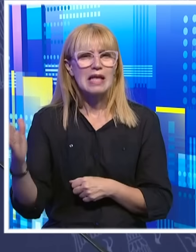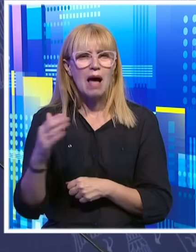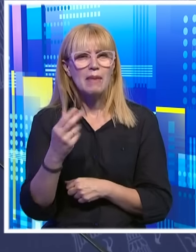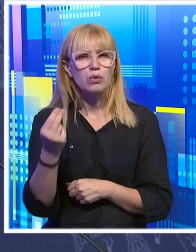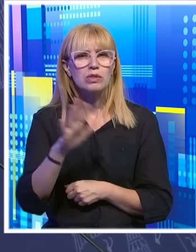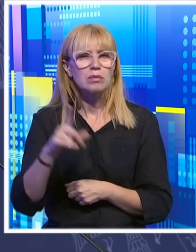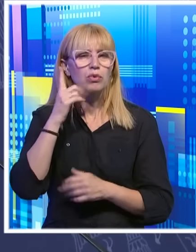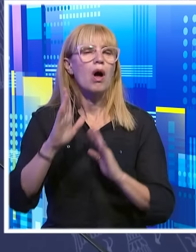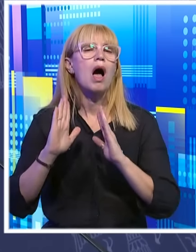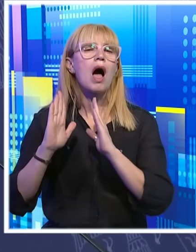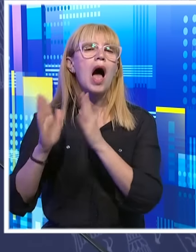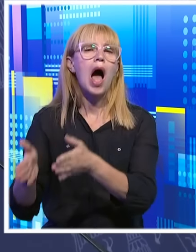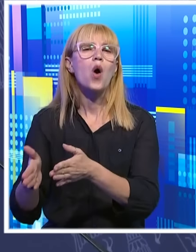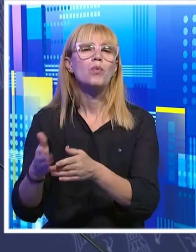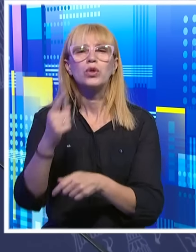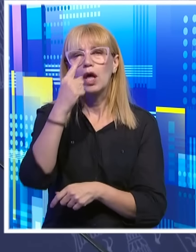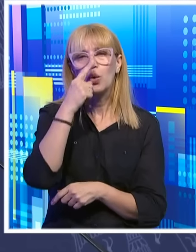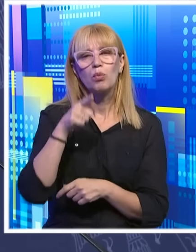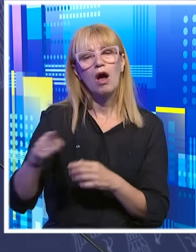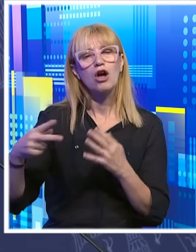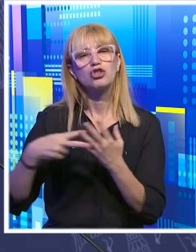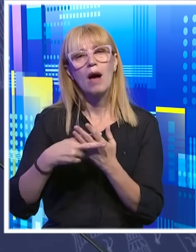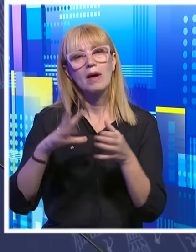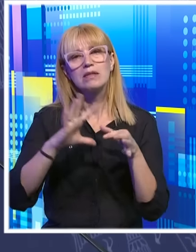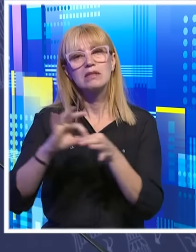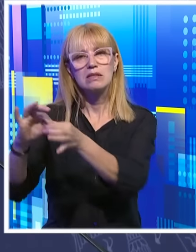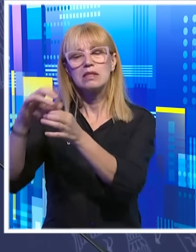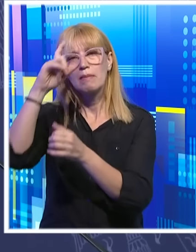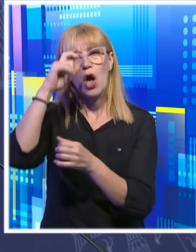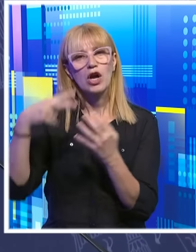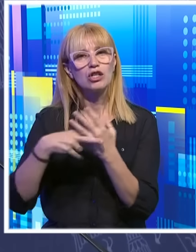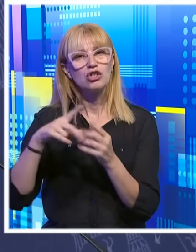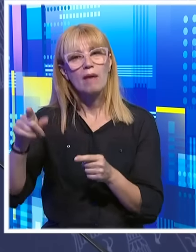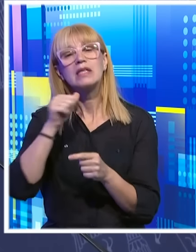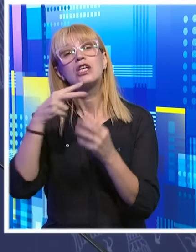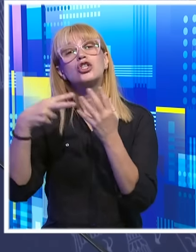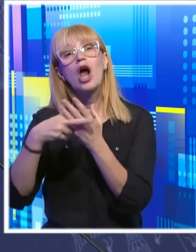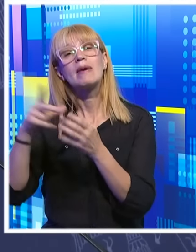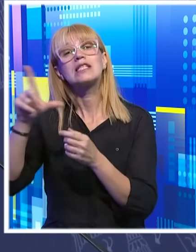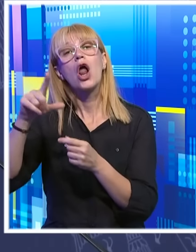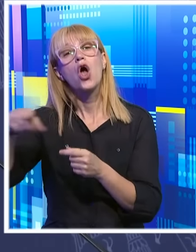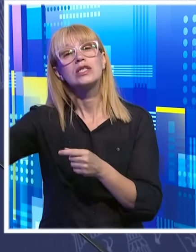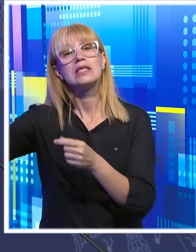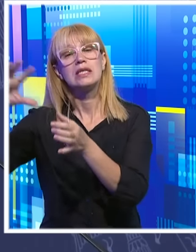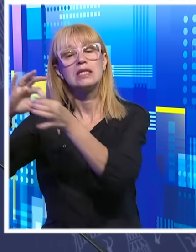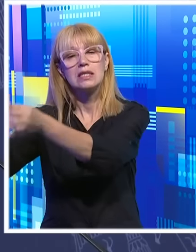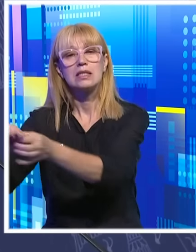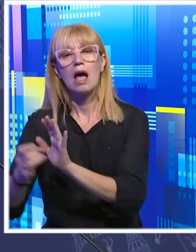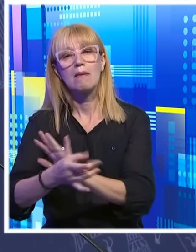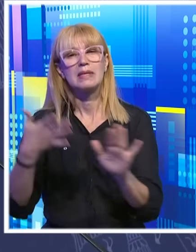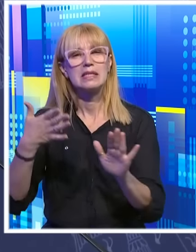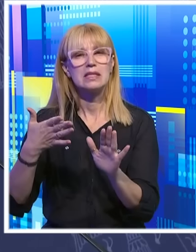je autoput Ruma-Šabac, spajanje Beograda sa Šapcem autoputem i Šabac-Loznica brzom saobraćajnicom, obaveštavam vas da će